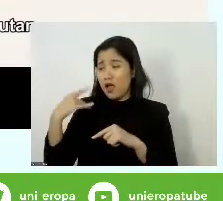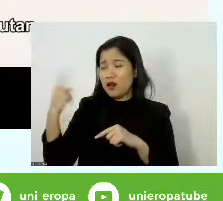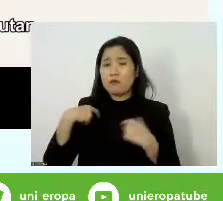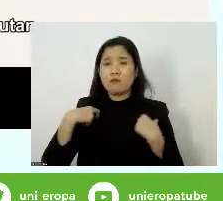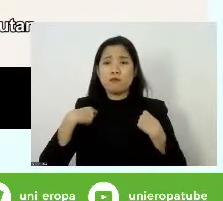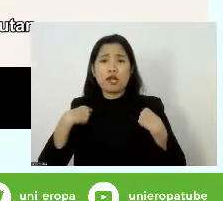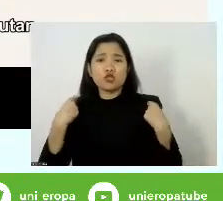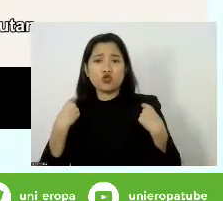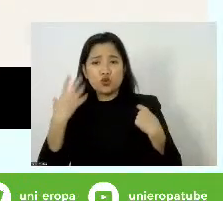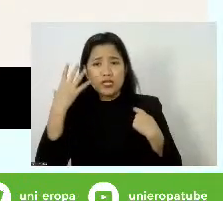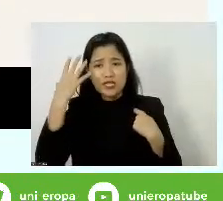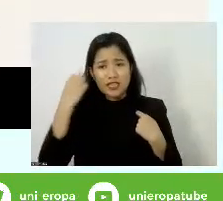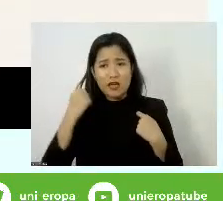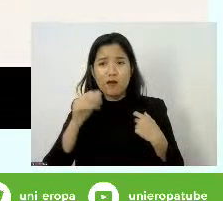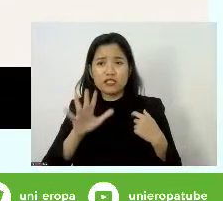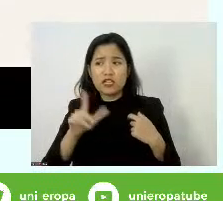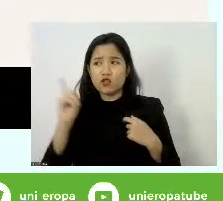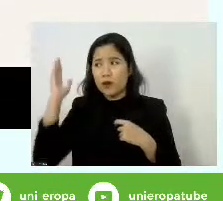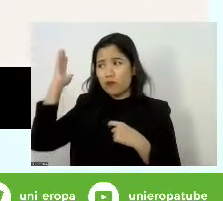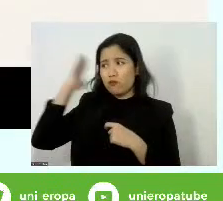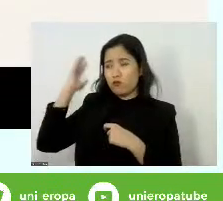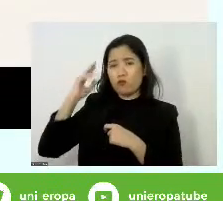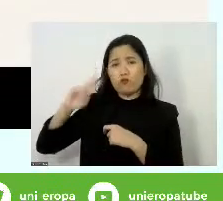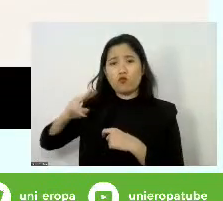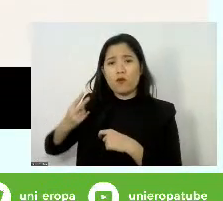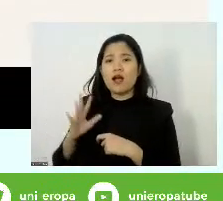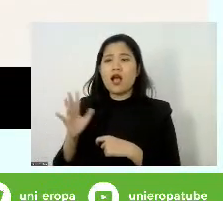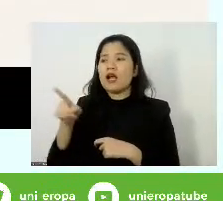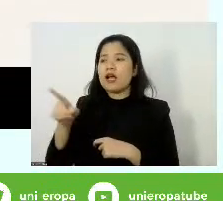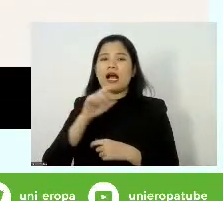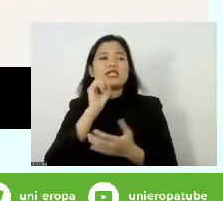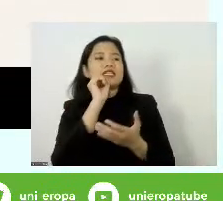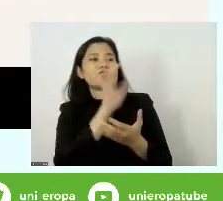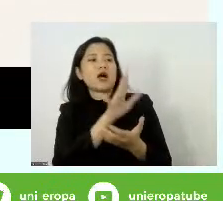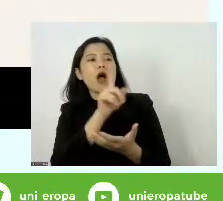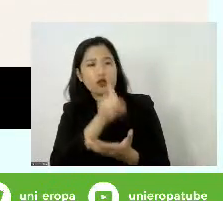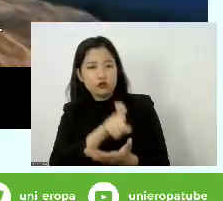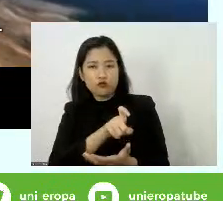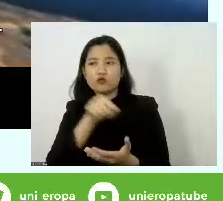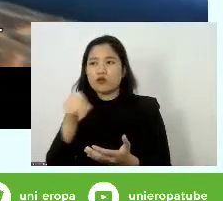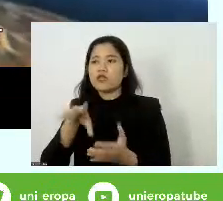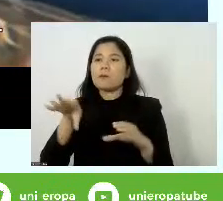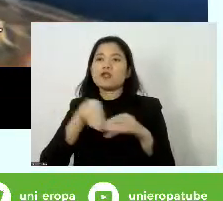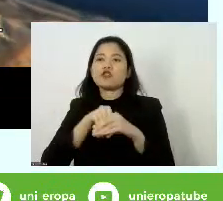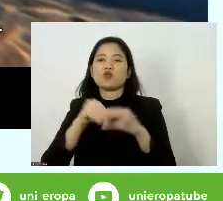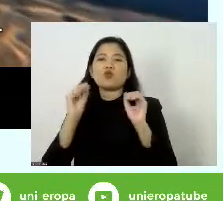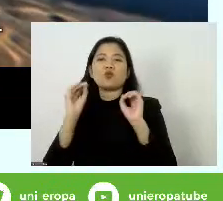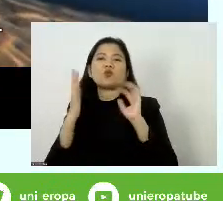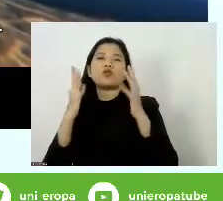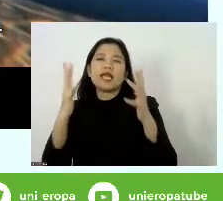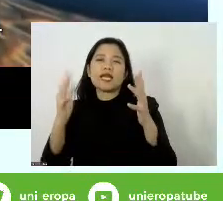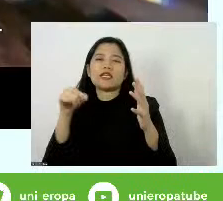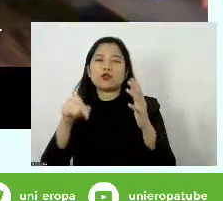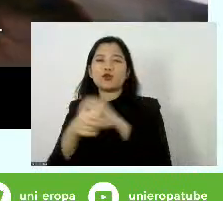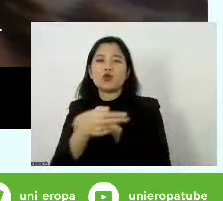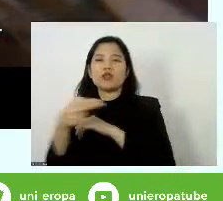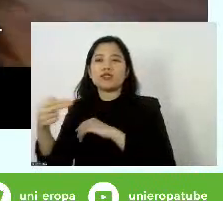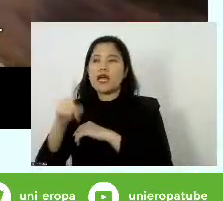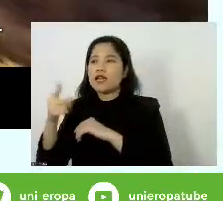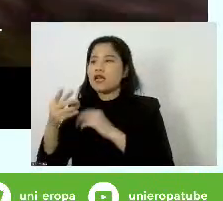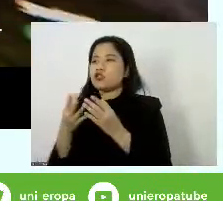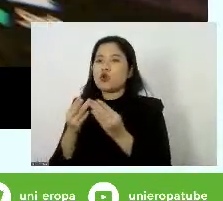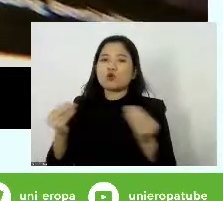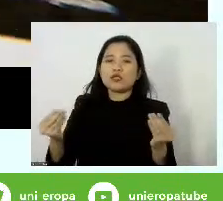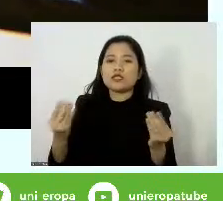itu kan kalau nggak dikasih tahu kan enggak sudah berubah orang itu termasuk dalam isu hutan-hutan Indonesia mencoba meloloskan tadi